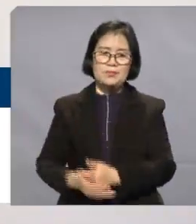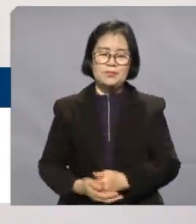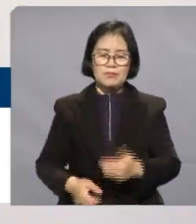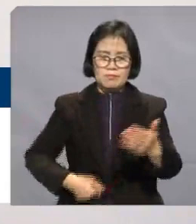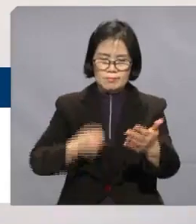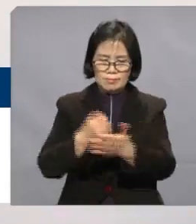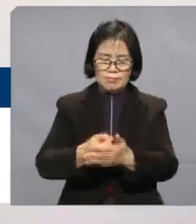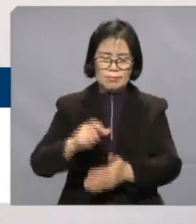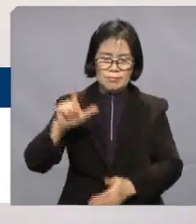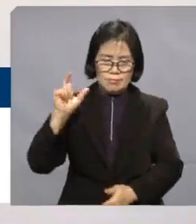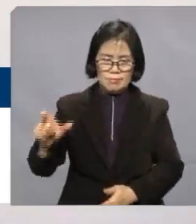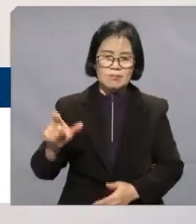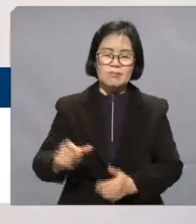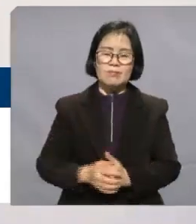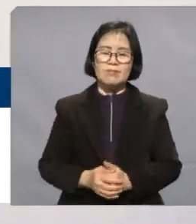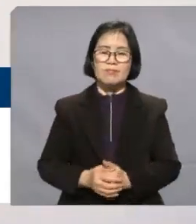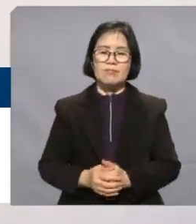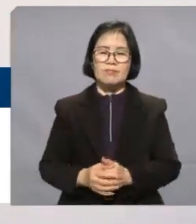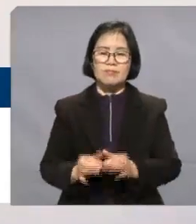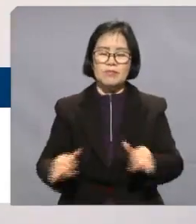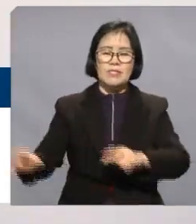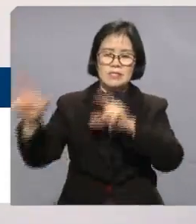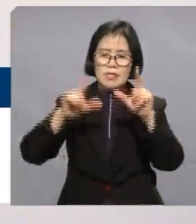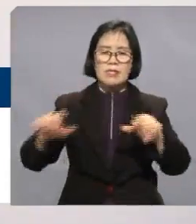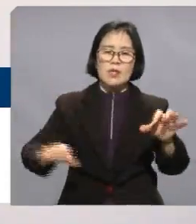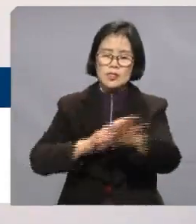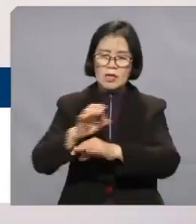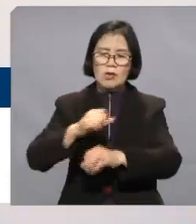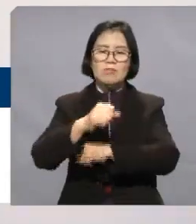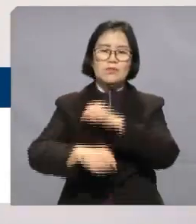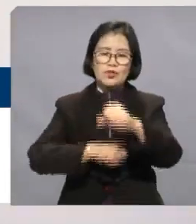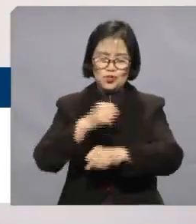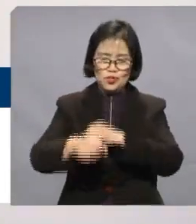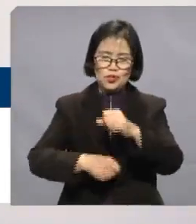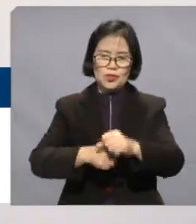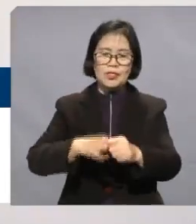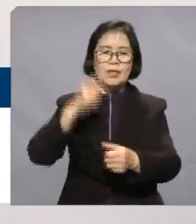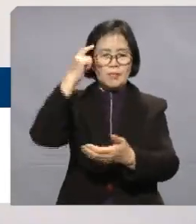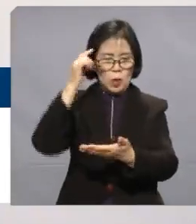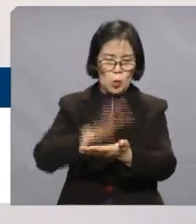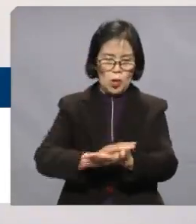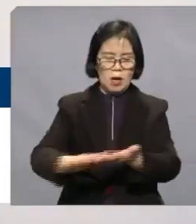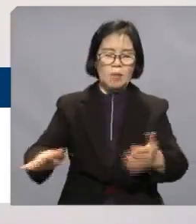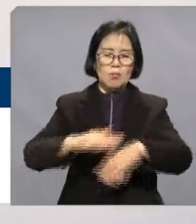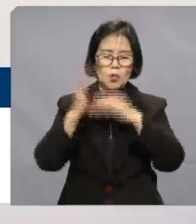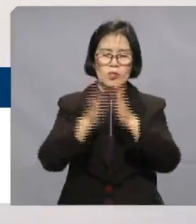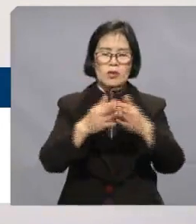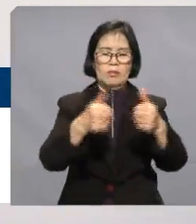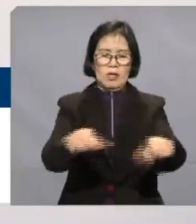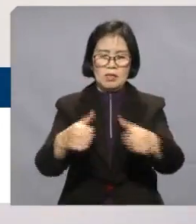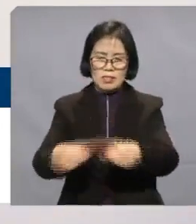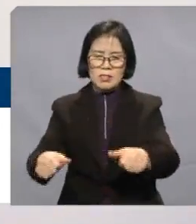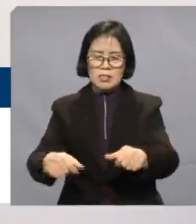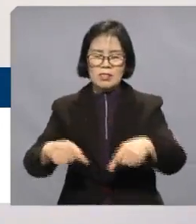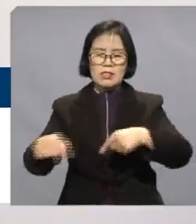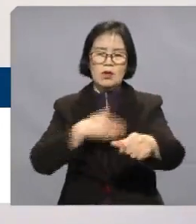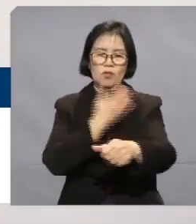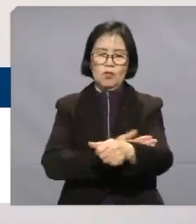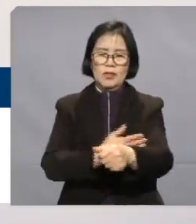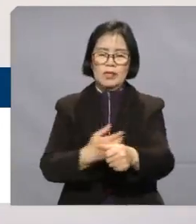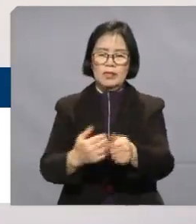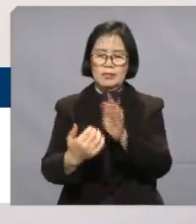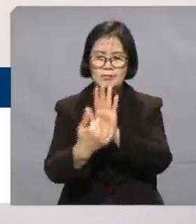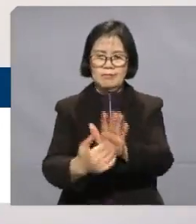굳게 다지겠습니다. 민생 경제와 민주주의, 평화 모두를 망가뜨린 정권에